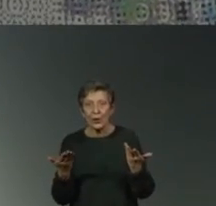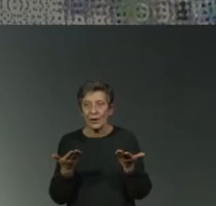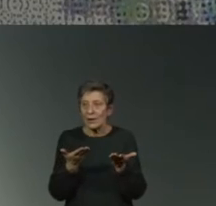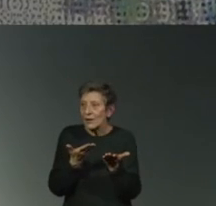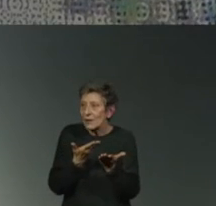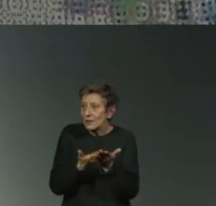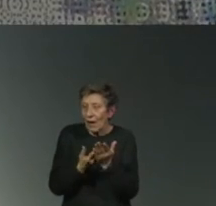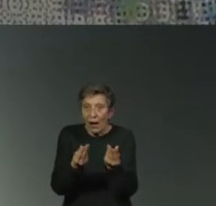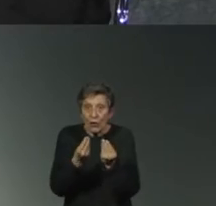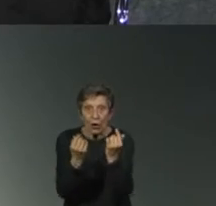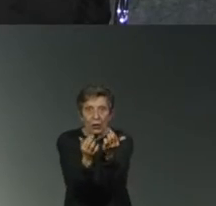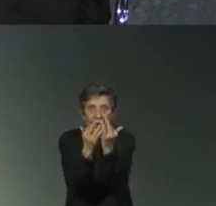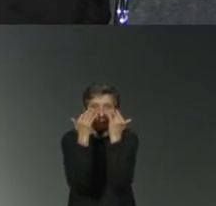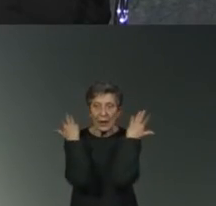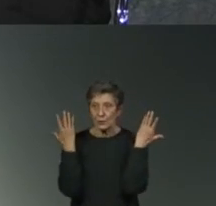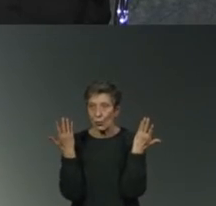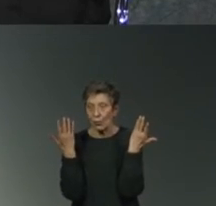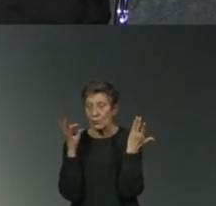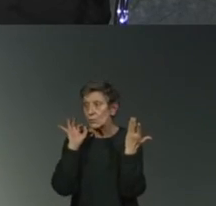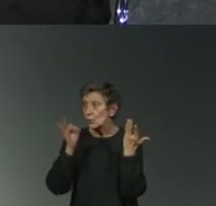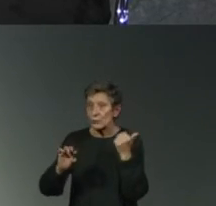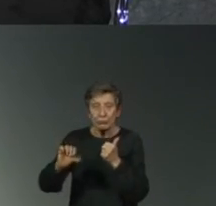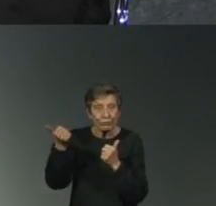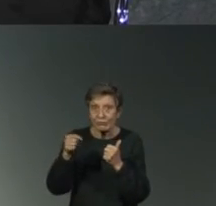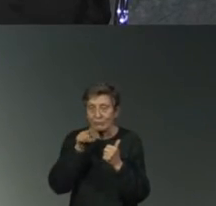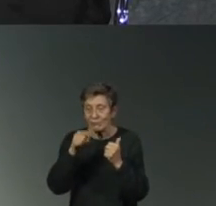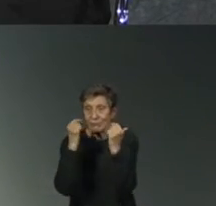mes sources d'inspiration les plus importantes. Il y a plusieurs